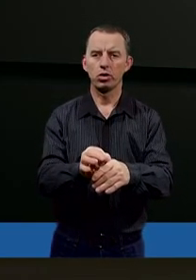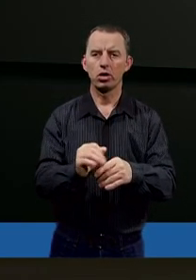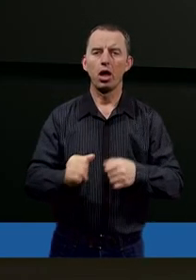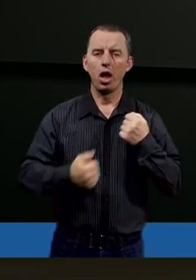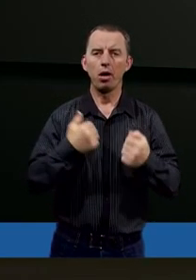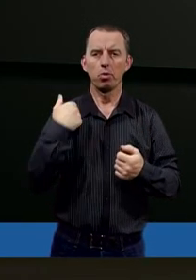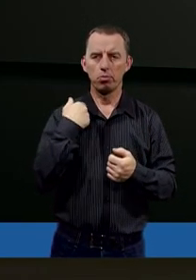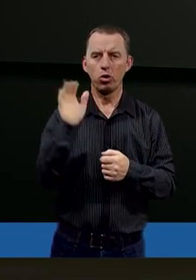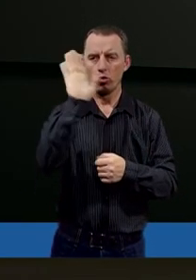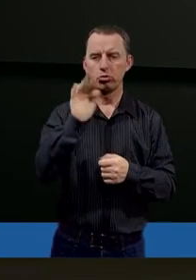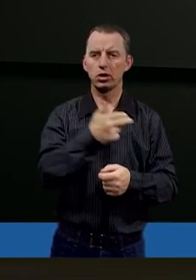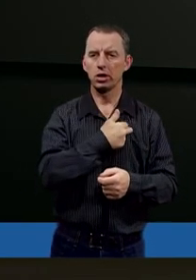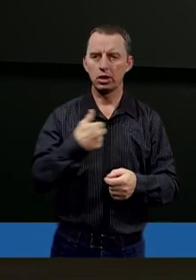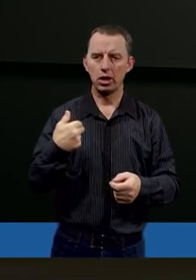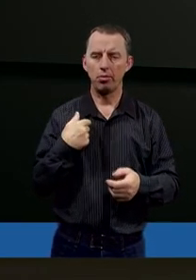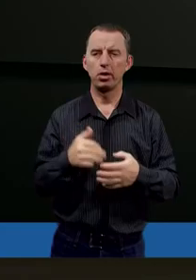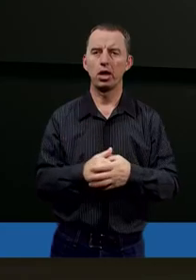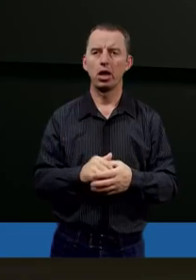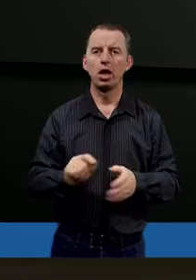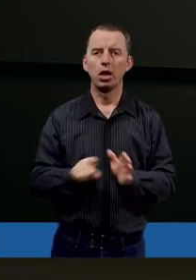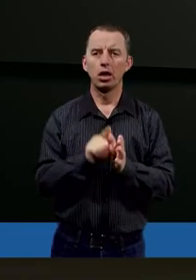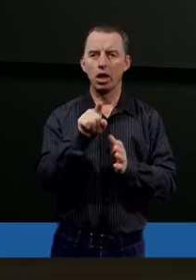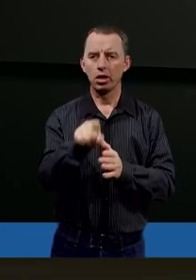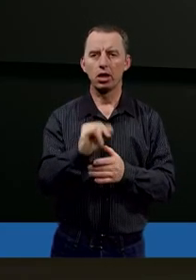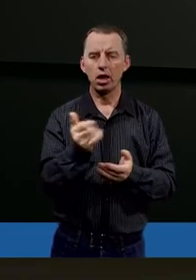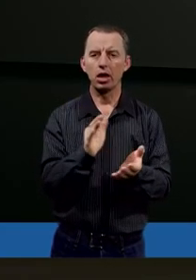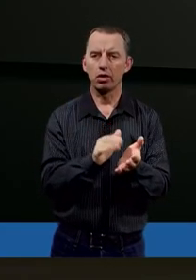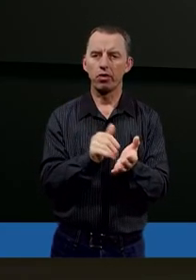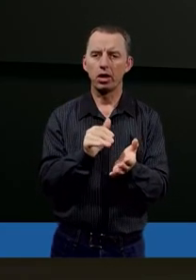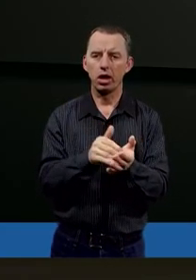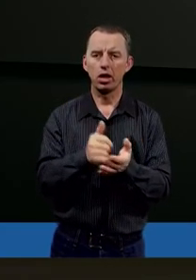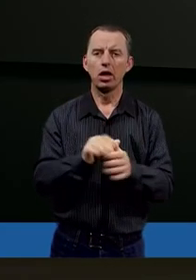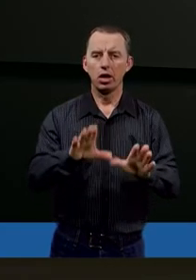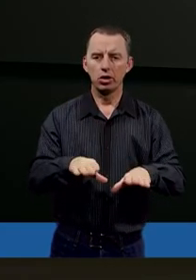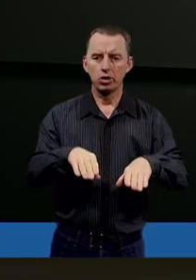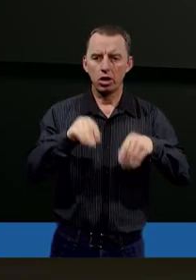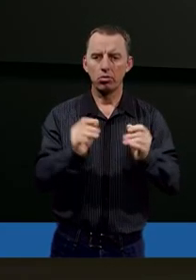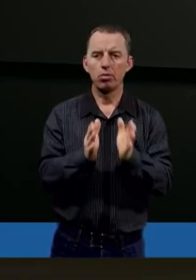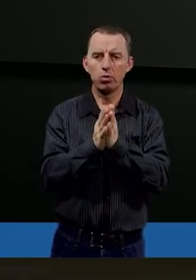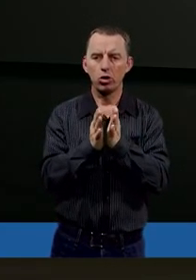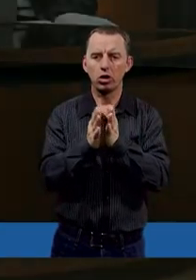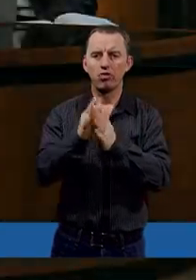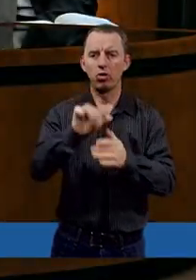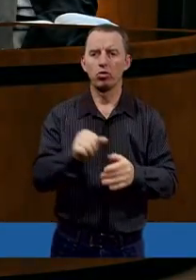żeby Bóg był z nami i dlatego jak zwykle zaczniemy modlitwą.